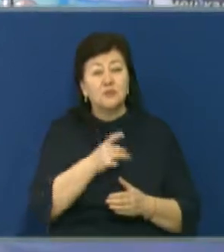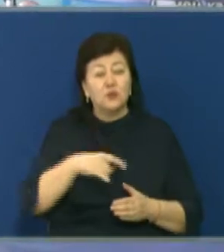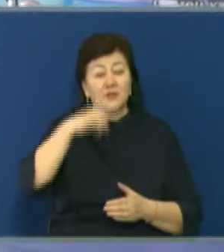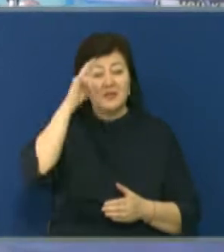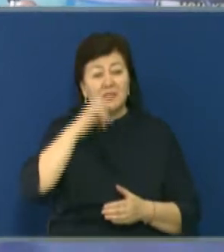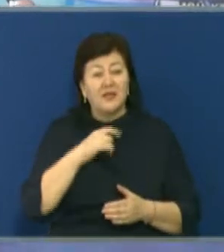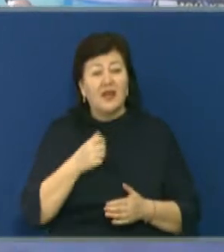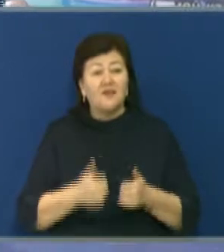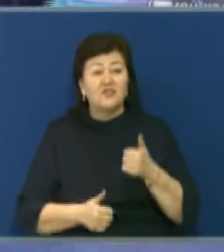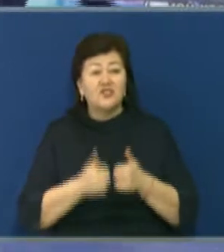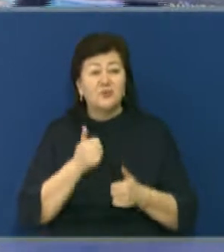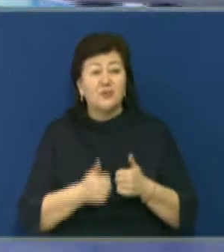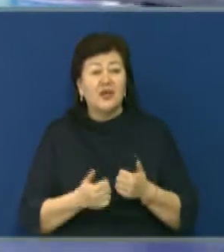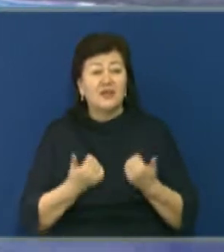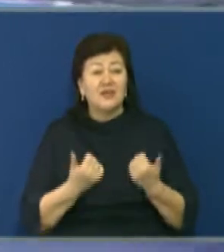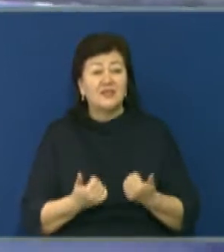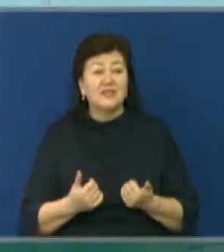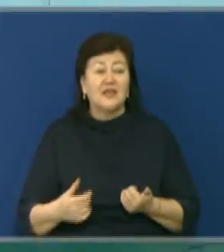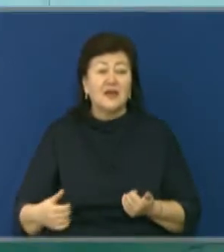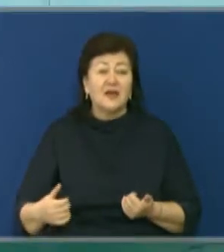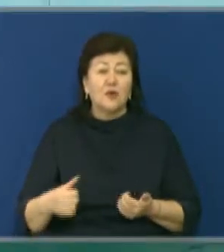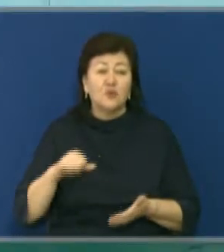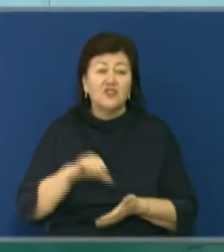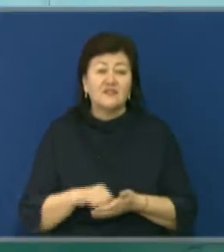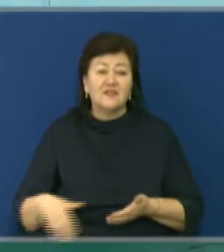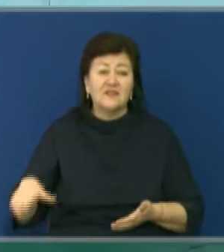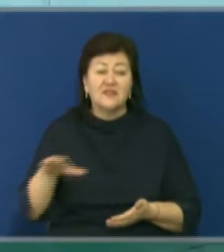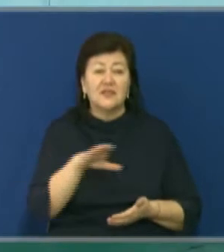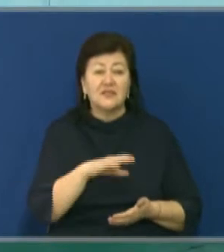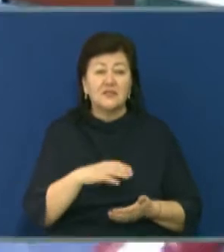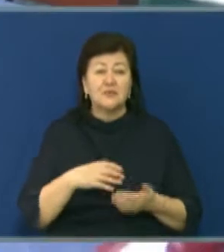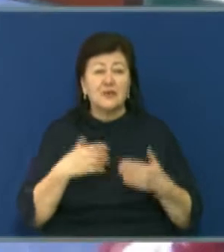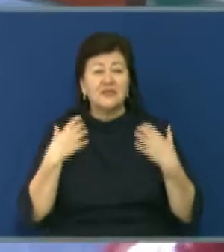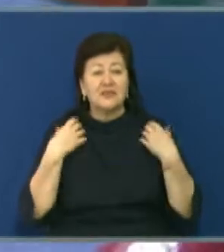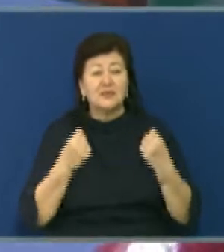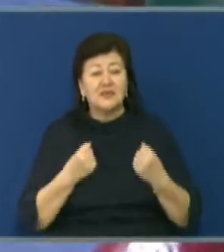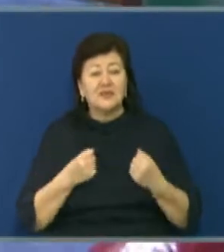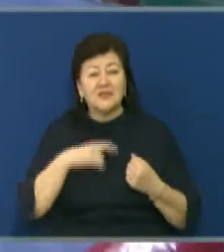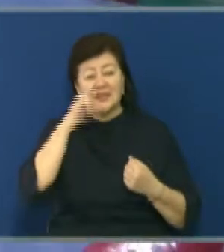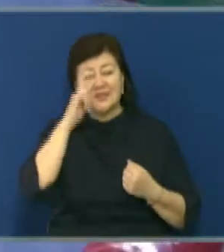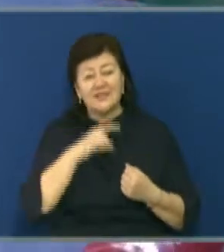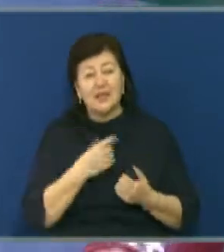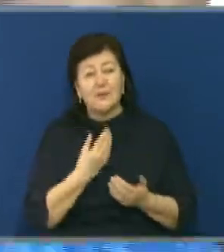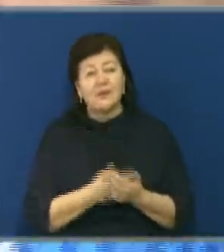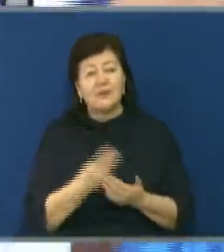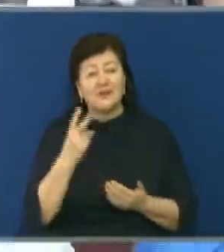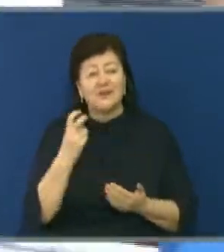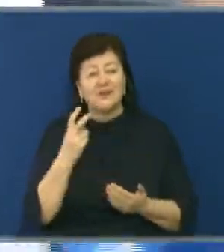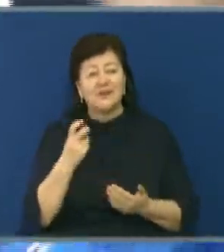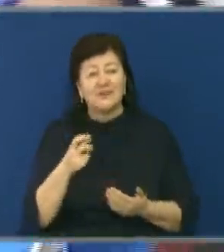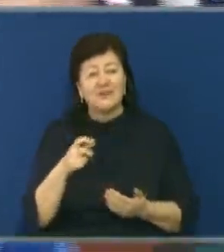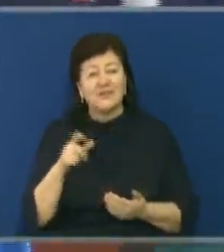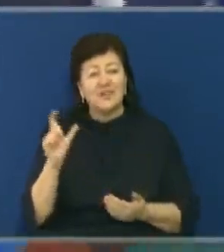принимали участие более 200 спортсменов со всей республики. Как отметил президент корпорации «Акшин», почетный президент Федерации кикбоксинга и тайского